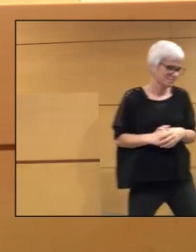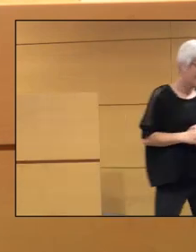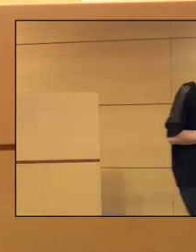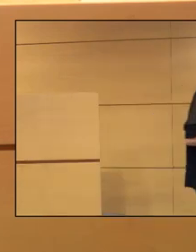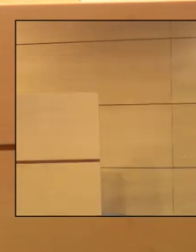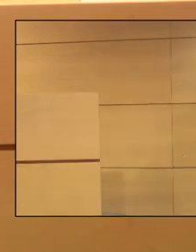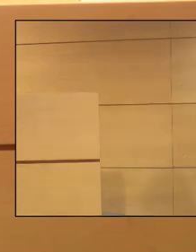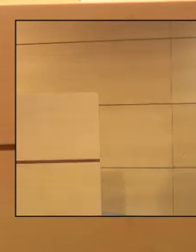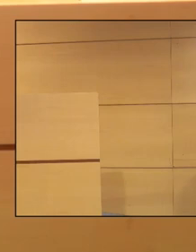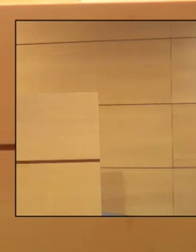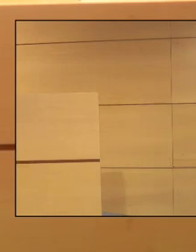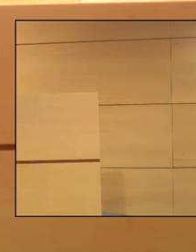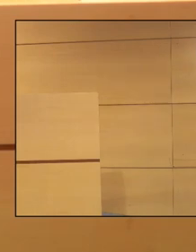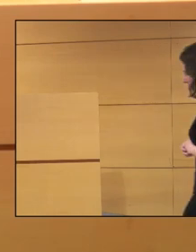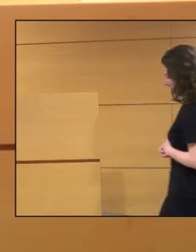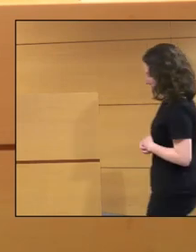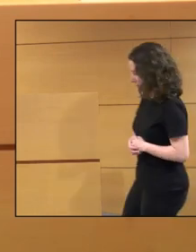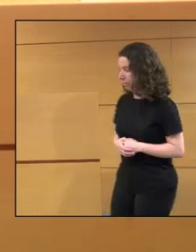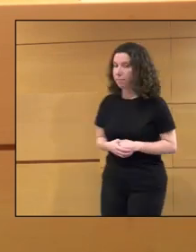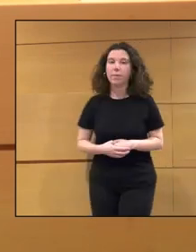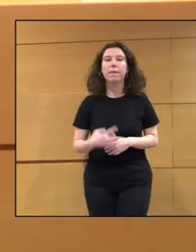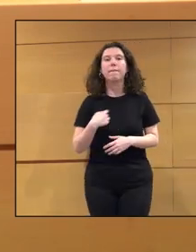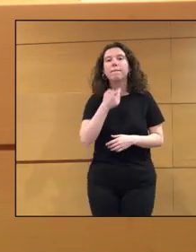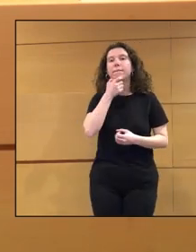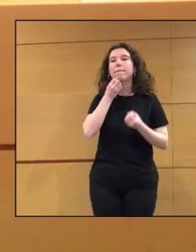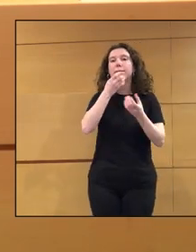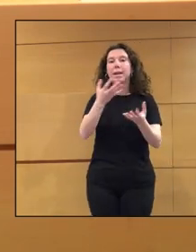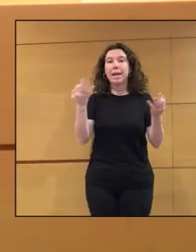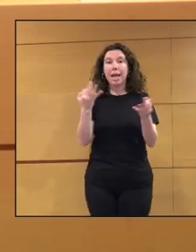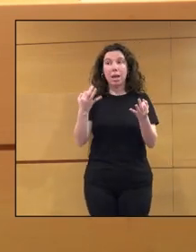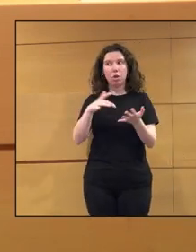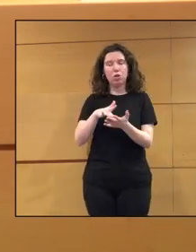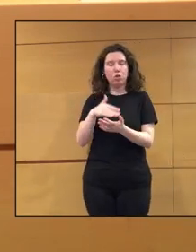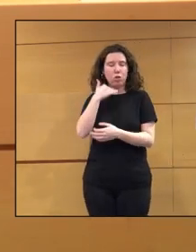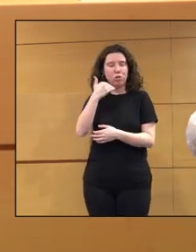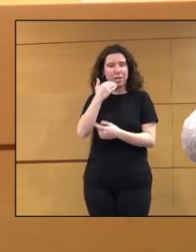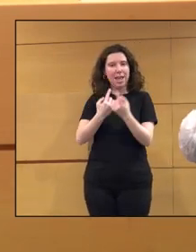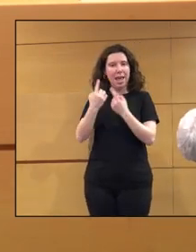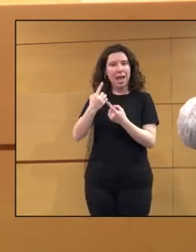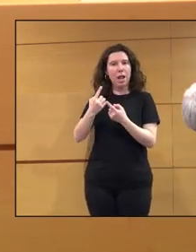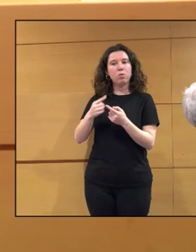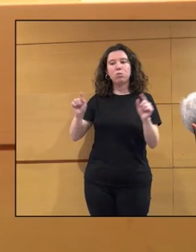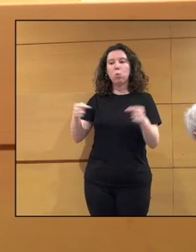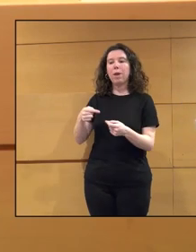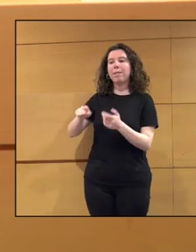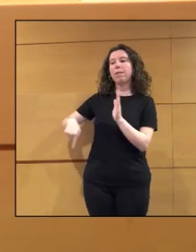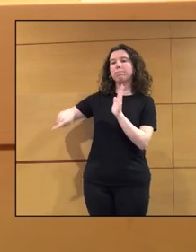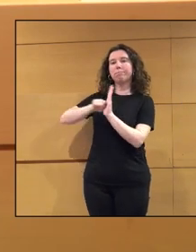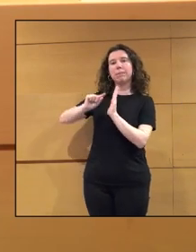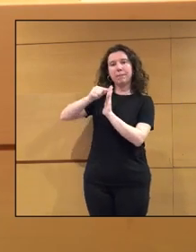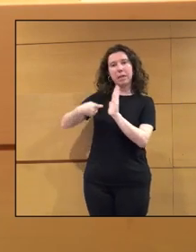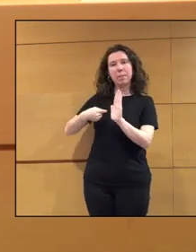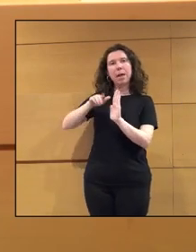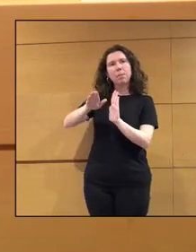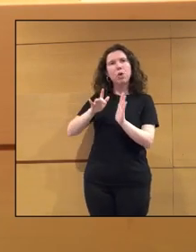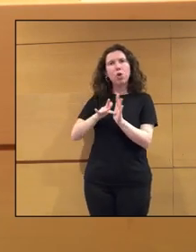Jo el que volia dir és, amb el tema que jo sóc conscient que hi ha contractes signats, el que passa és que no hi ha hagut un procés de reflexió. I